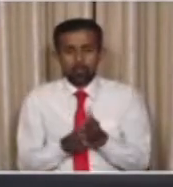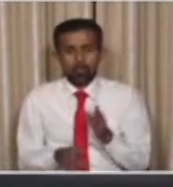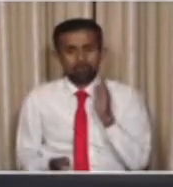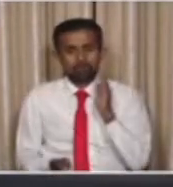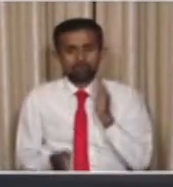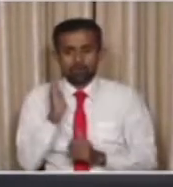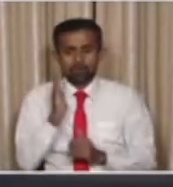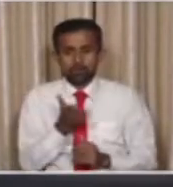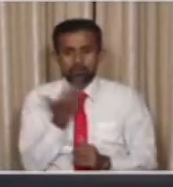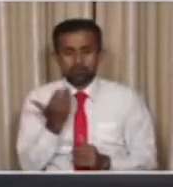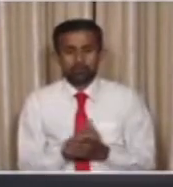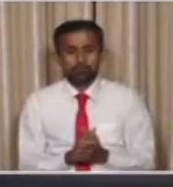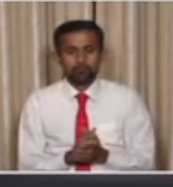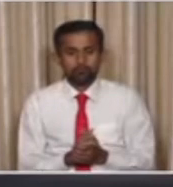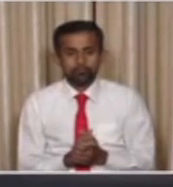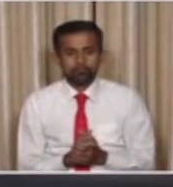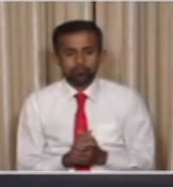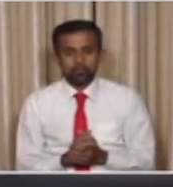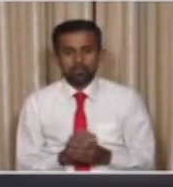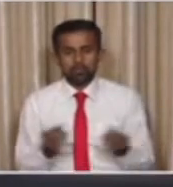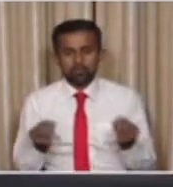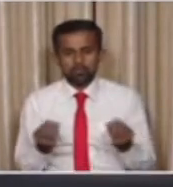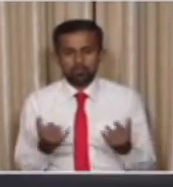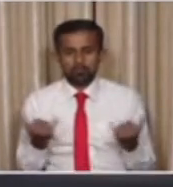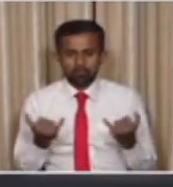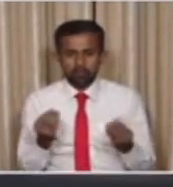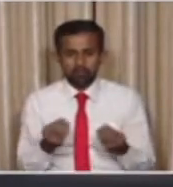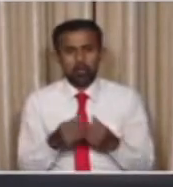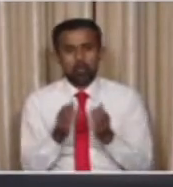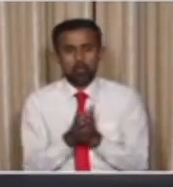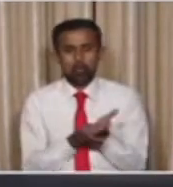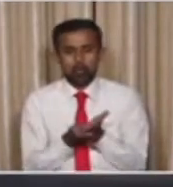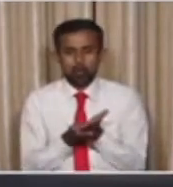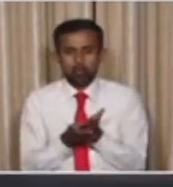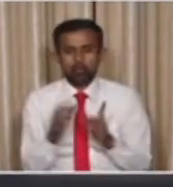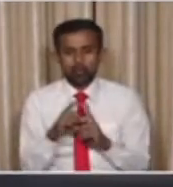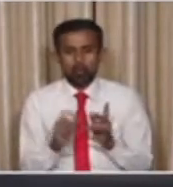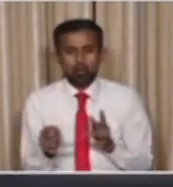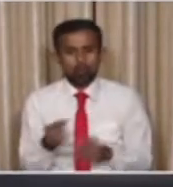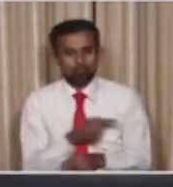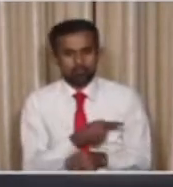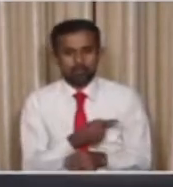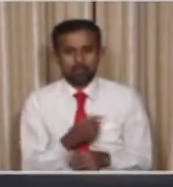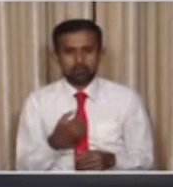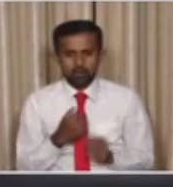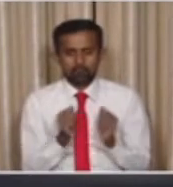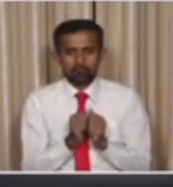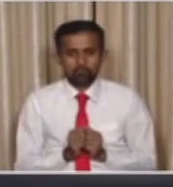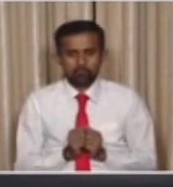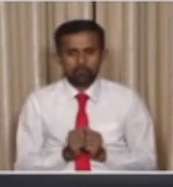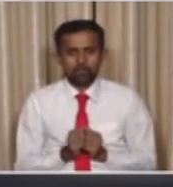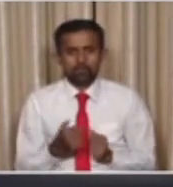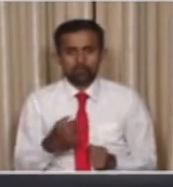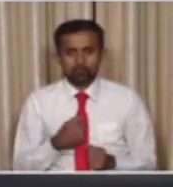ඇති වෙනවා. ඒ නිසා ඒ සඳහා අඩුපාඩුවක් වැරද්දක් තියෙනවා නම් ඕනෙම දුම්රිය දෙපාර්තමේන්තුවේ මං කරන දේ